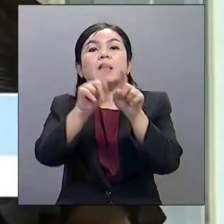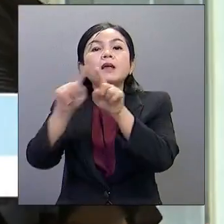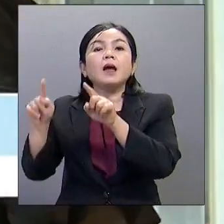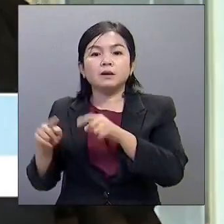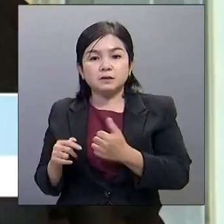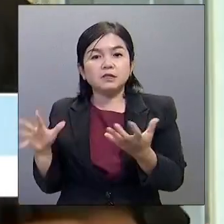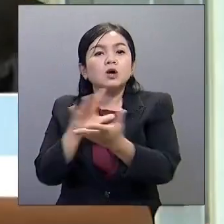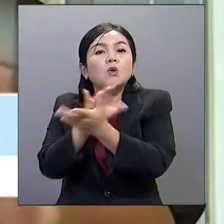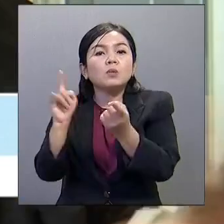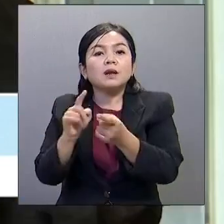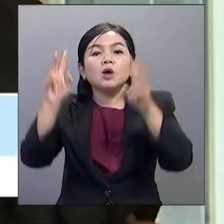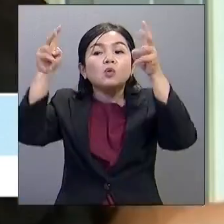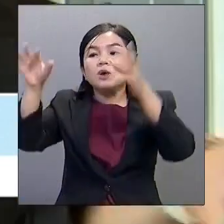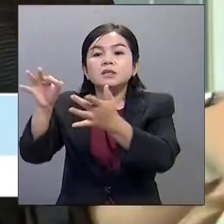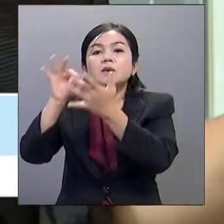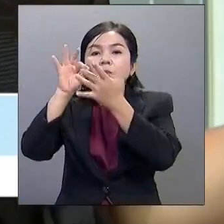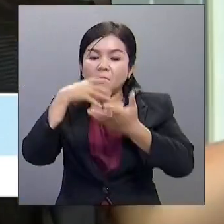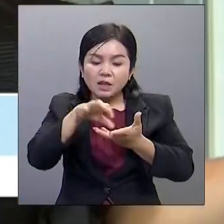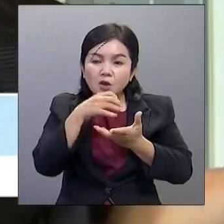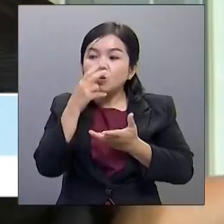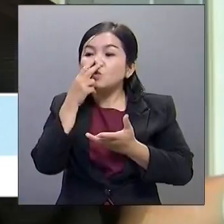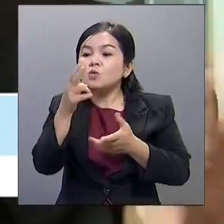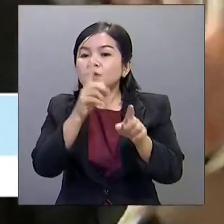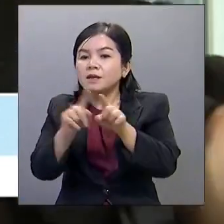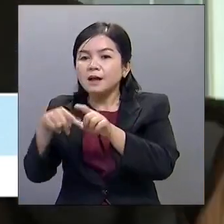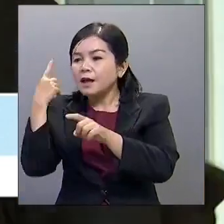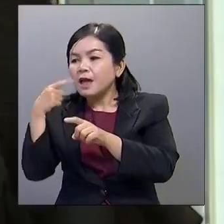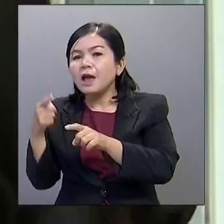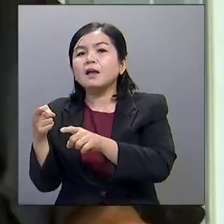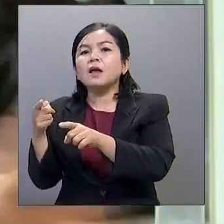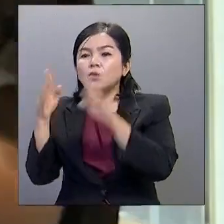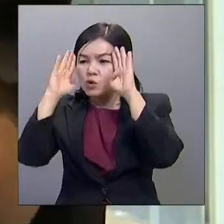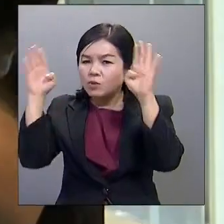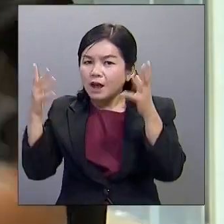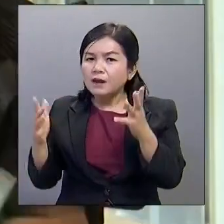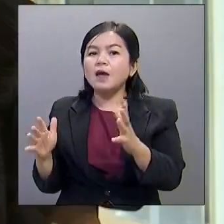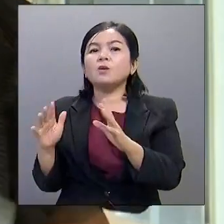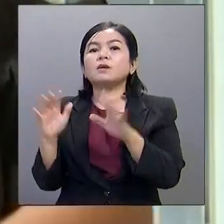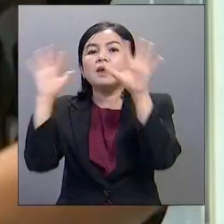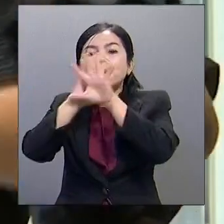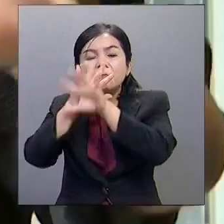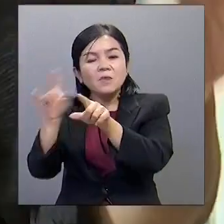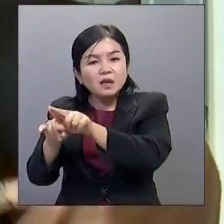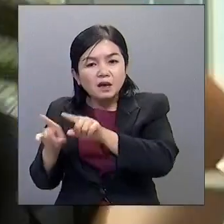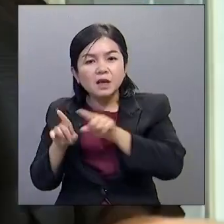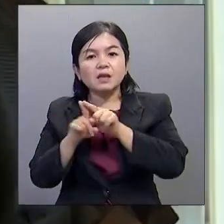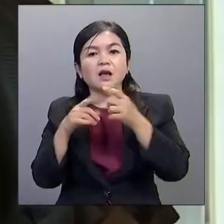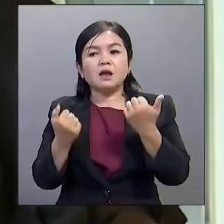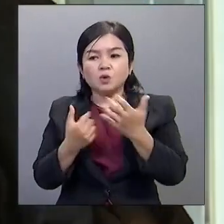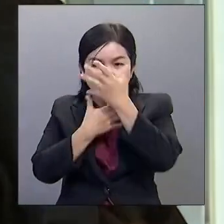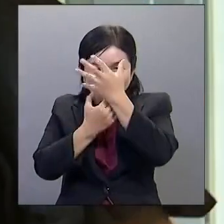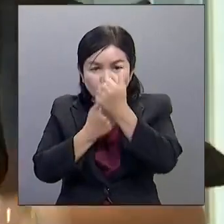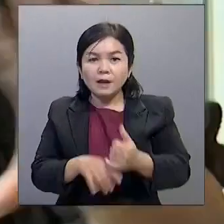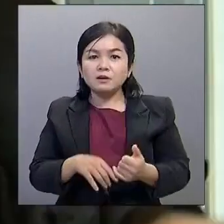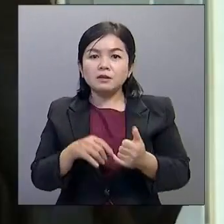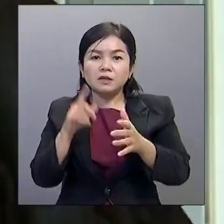ามาทำเป็นคอนเทนต์หยิบง่ายๆดูที่แบบเรื่องที่ใครๆเขาแบบเคยผ่านมามีประสบการณ์คล้ายๆเดียวกันมันสามารถโกไวรัลได้แบบง่